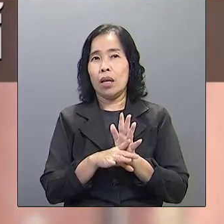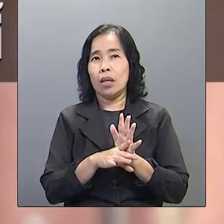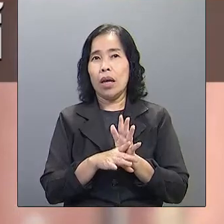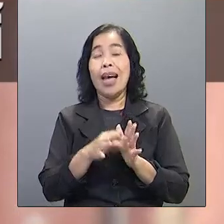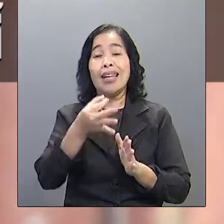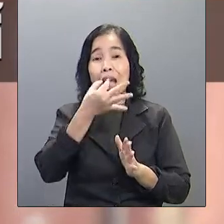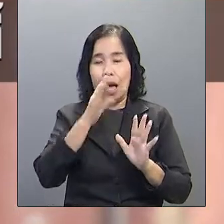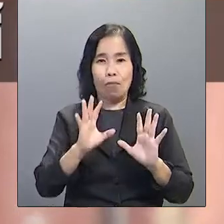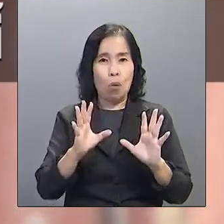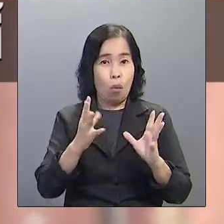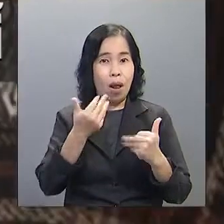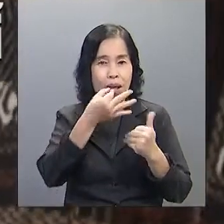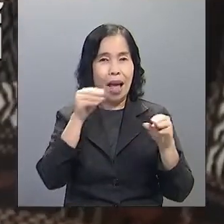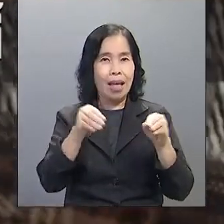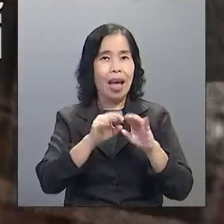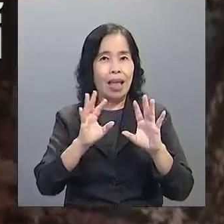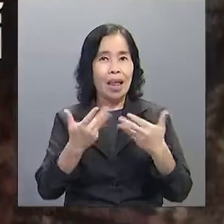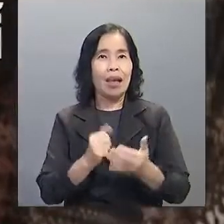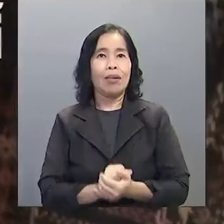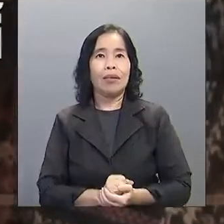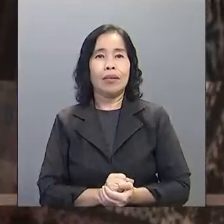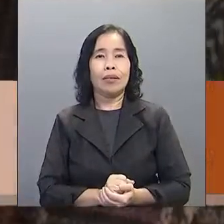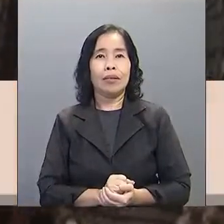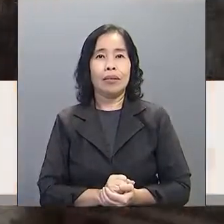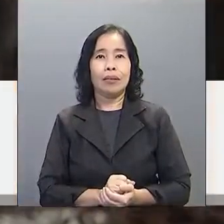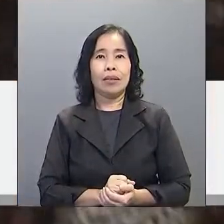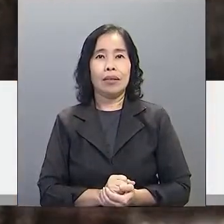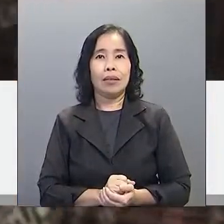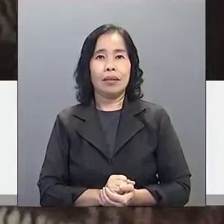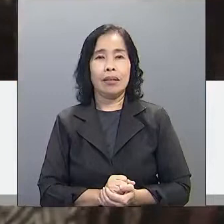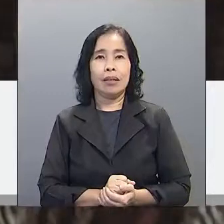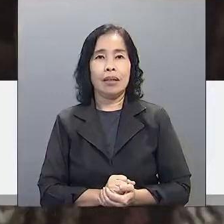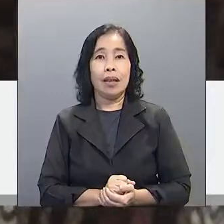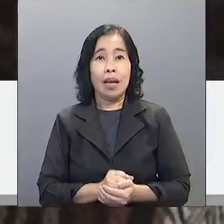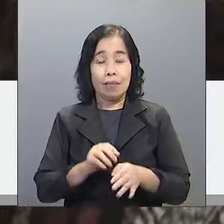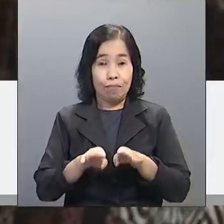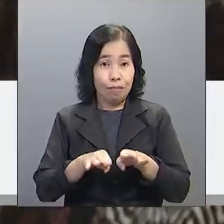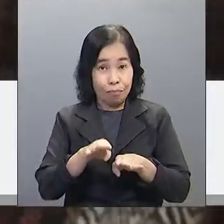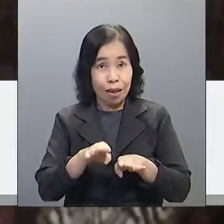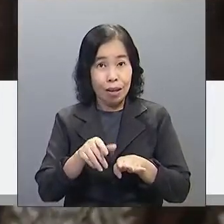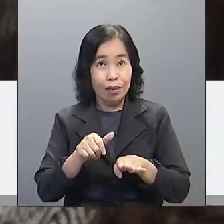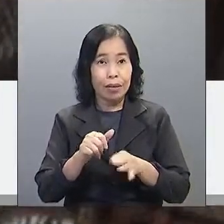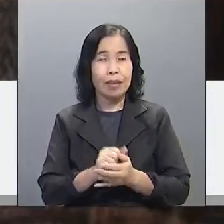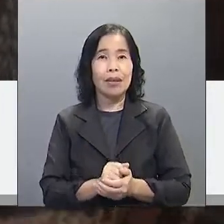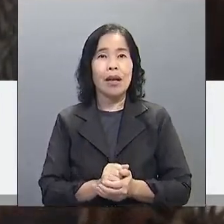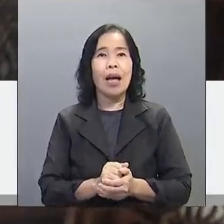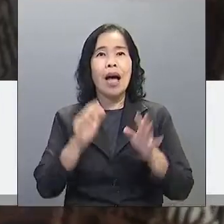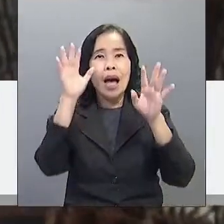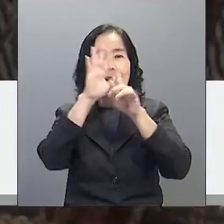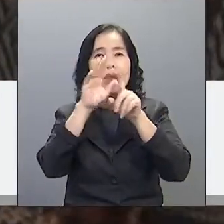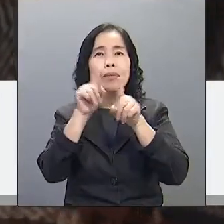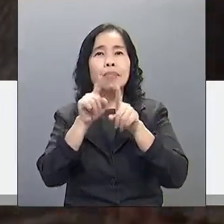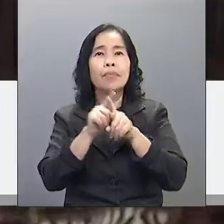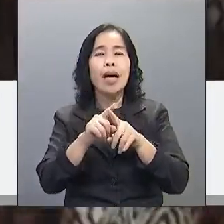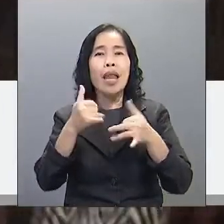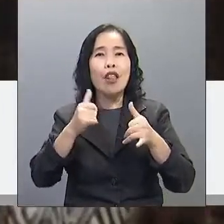ะคะขอแล้วไม่ให้เนี่ยอย่างเงี้ยเท้าไปละขอโทษนะคะเท้าไปละเหมือนกับแกเคยเล่นฟุ